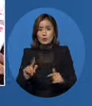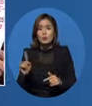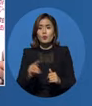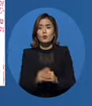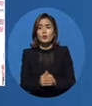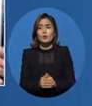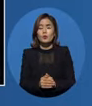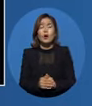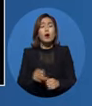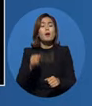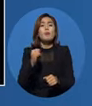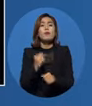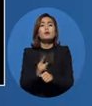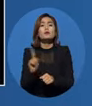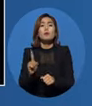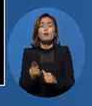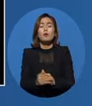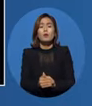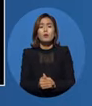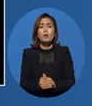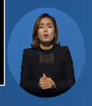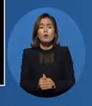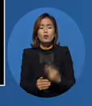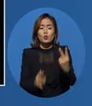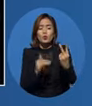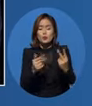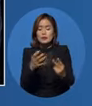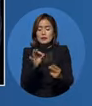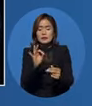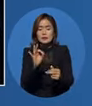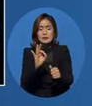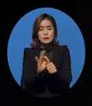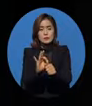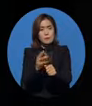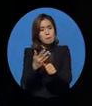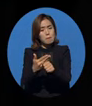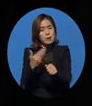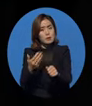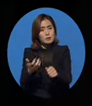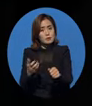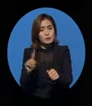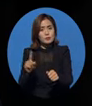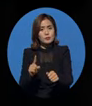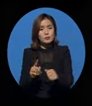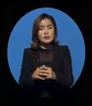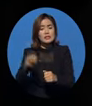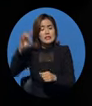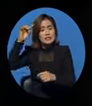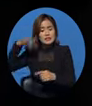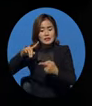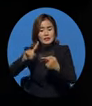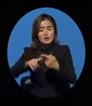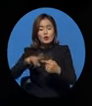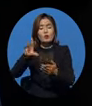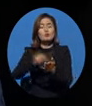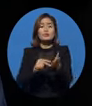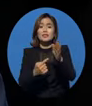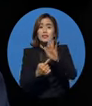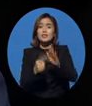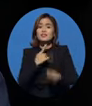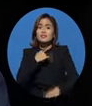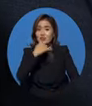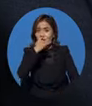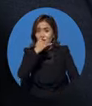이미 그 우리 편곡해서 10년전 8년 전엔 시작할 때부터 문제를 제기해서